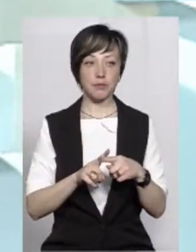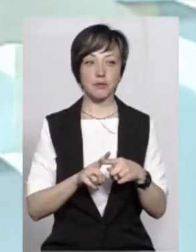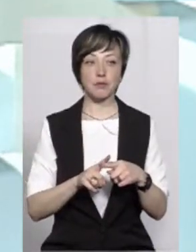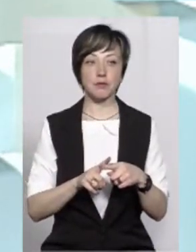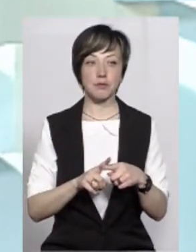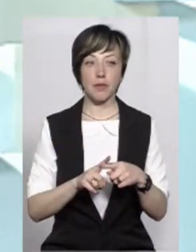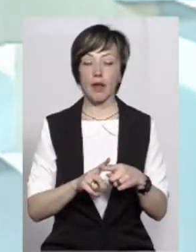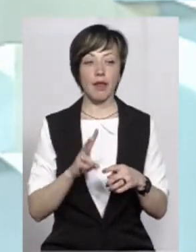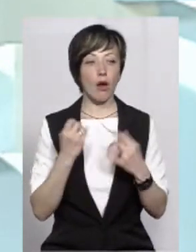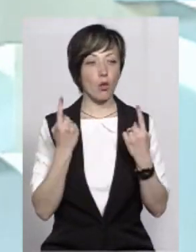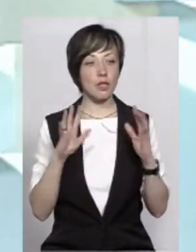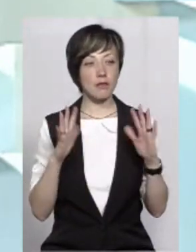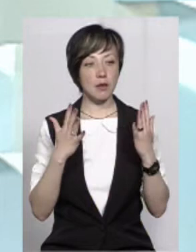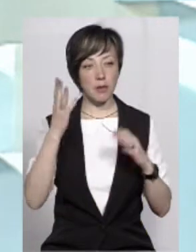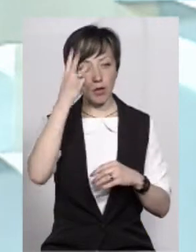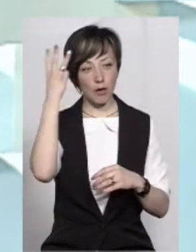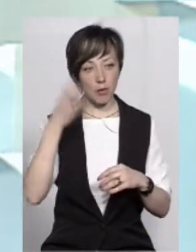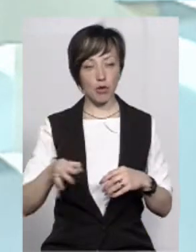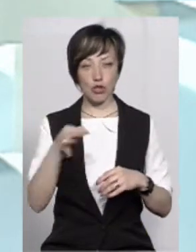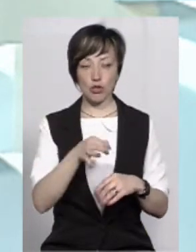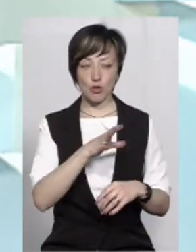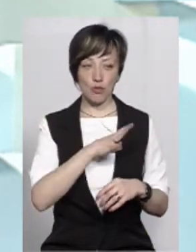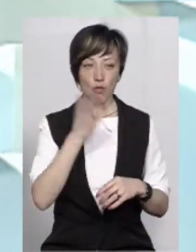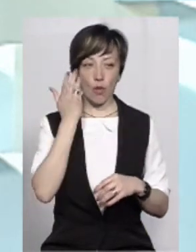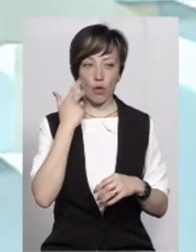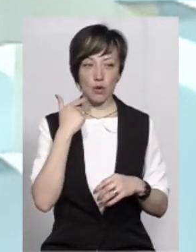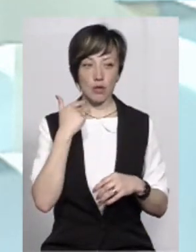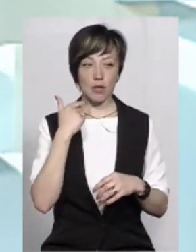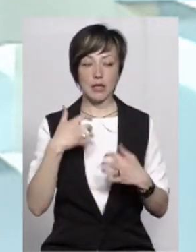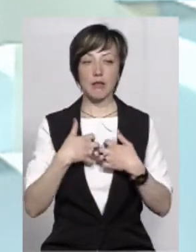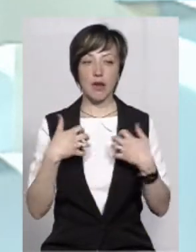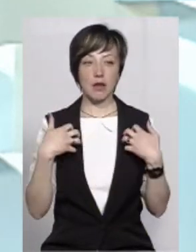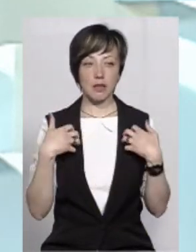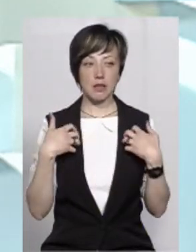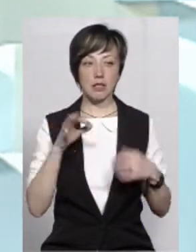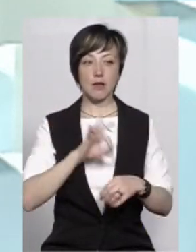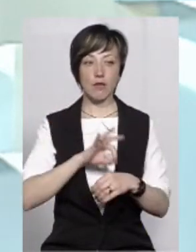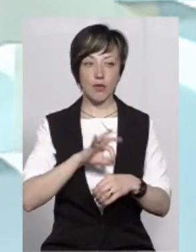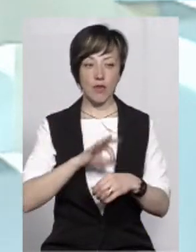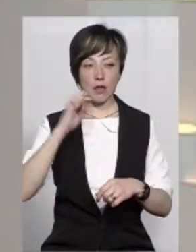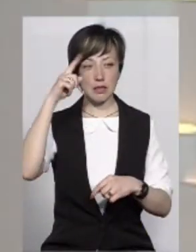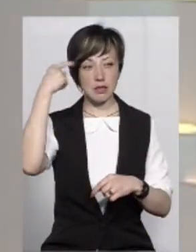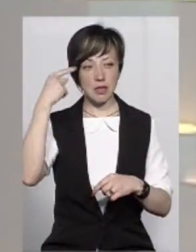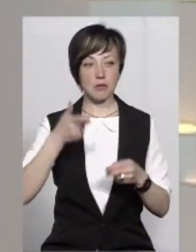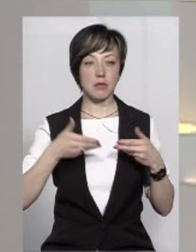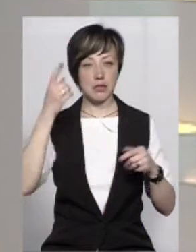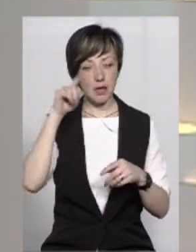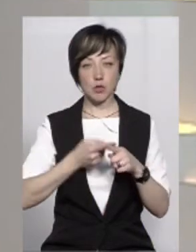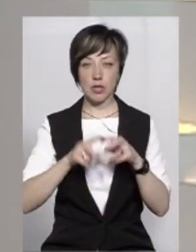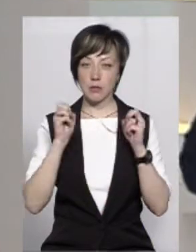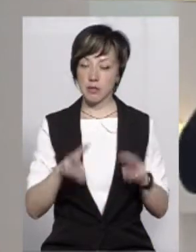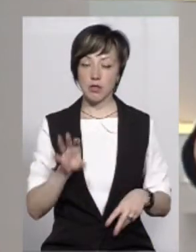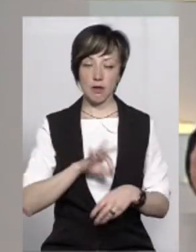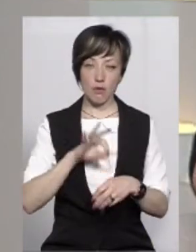І не один випадок був на Хмельниччині, коли тварина захворювала на сказ. Ми знаємо, що це